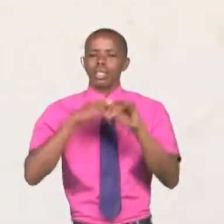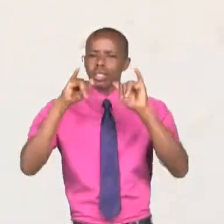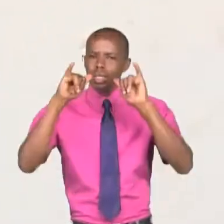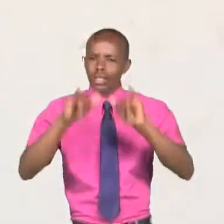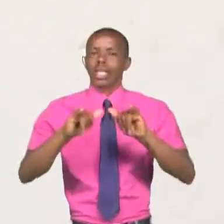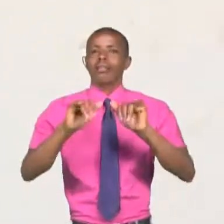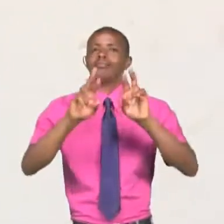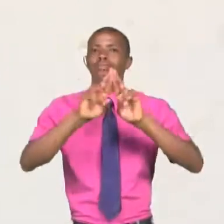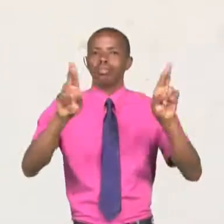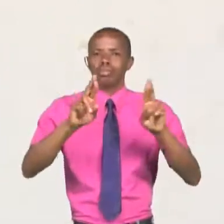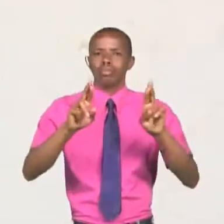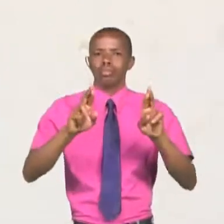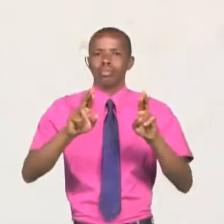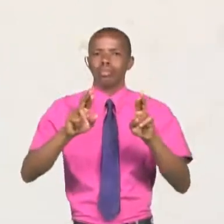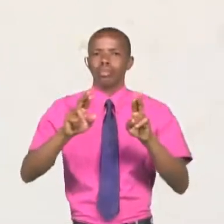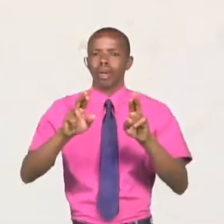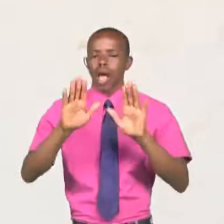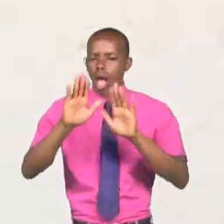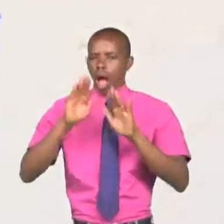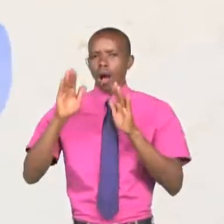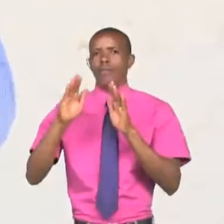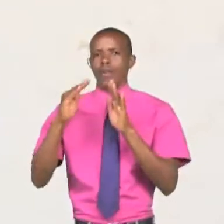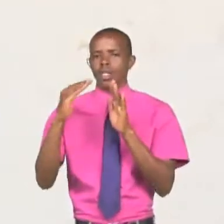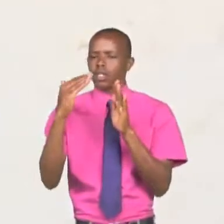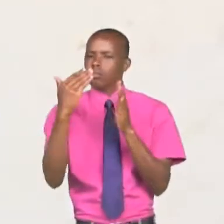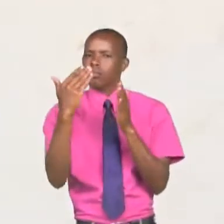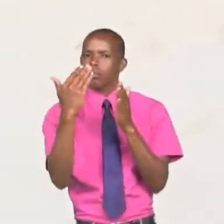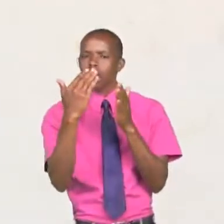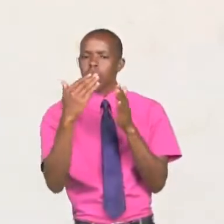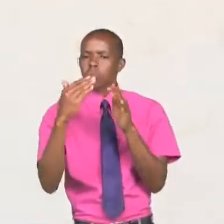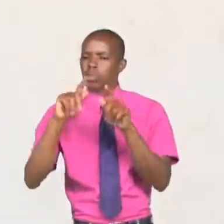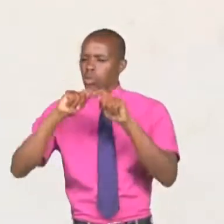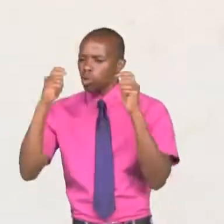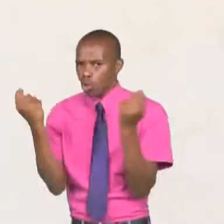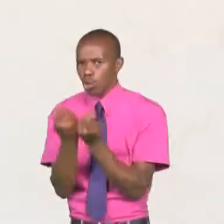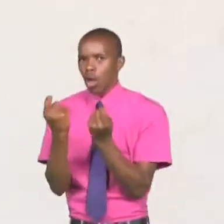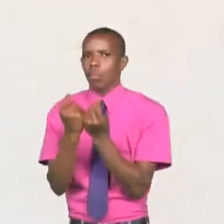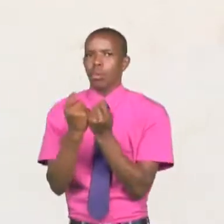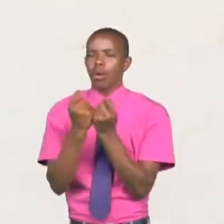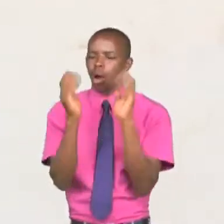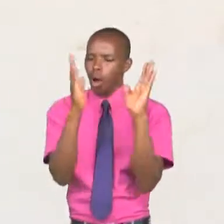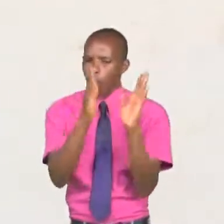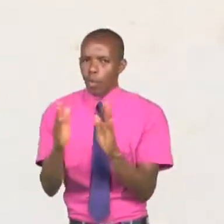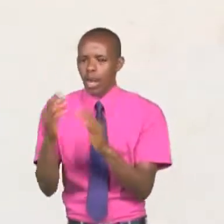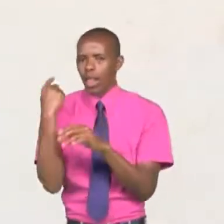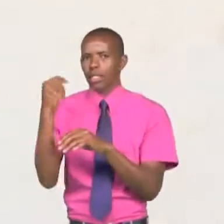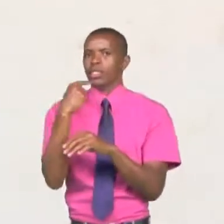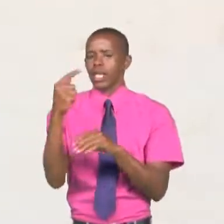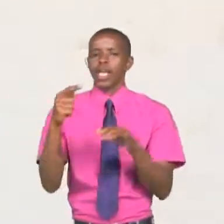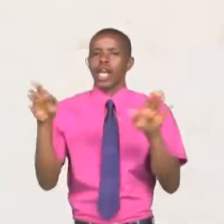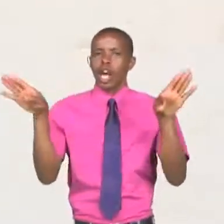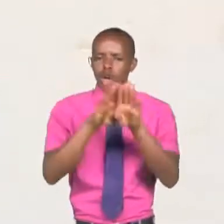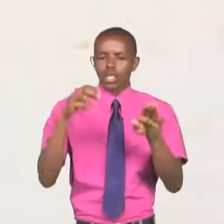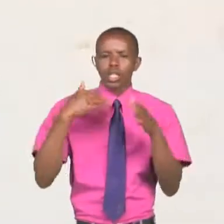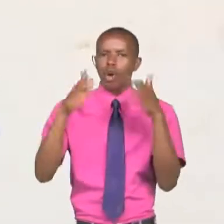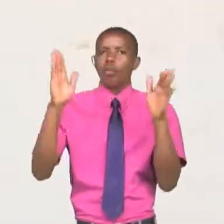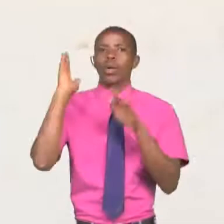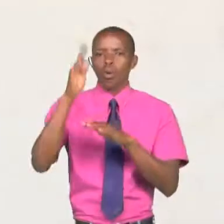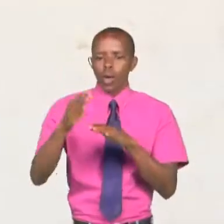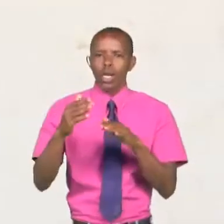Tuache kupangwa na hii mikakati ya ukabila. Juzi nikasema wakifunga tutafungua. Nikaongea